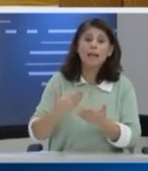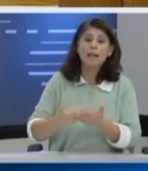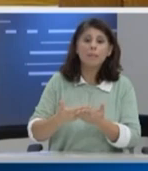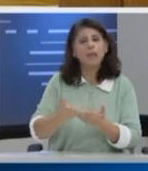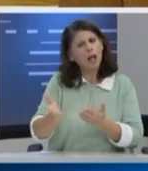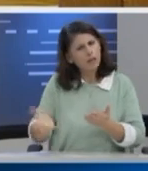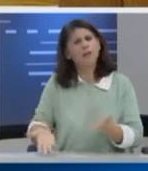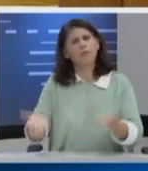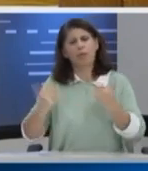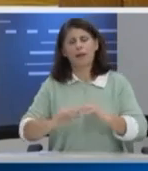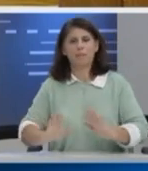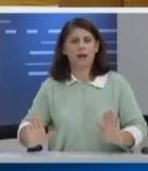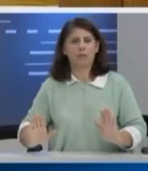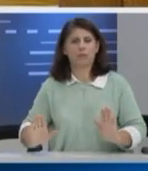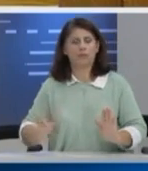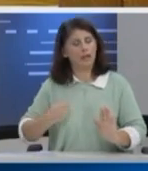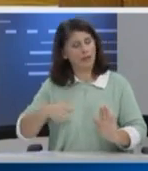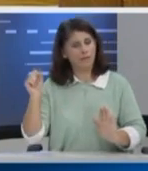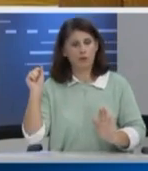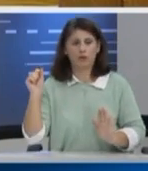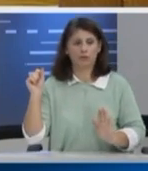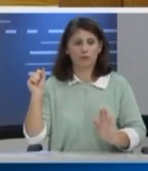εκεί που δεν υπάρχουν, για να διαφωνήσουν.